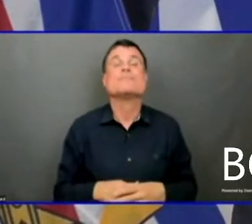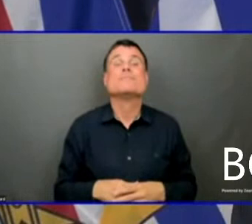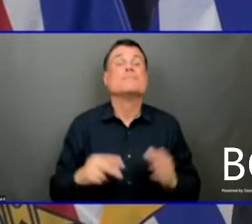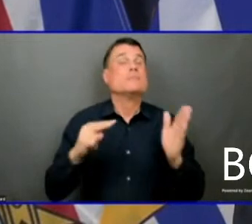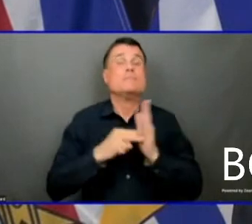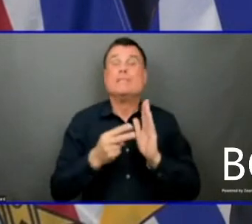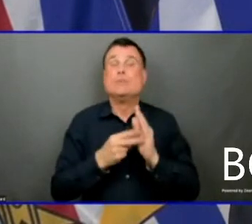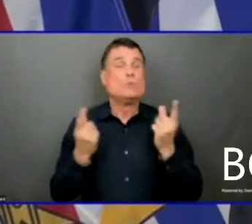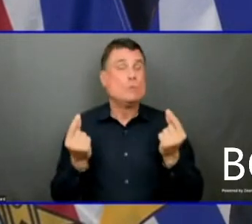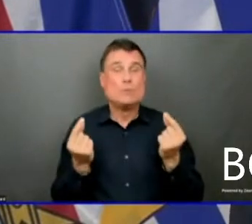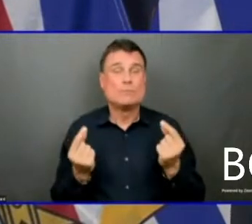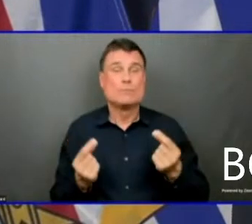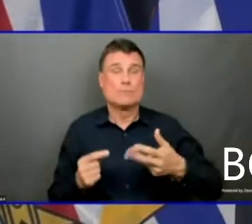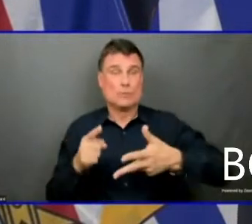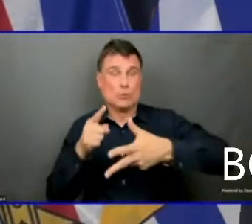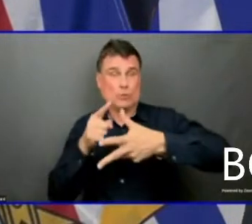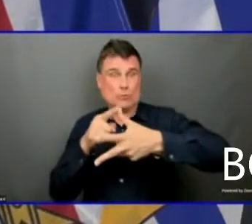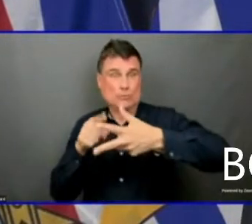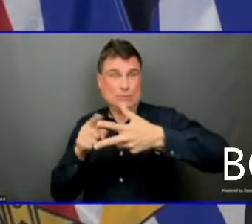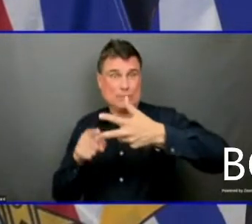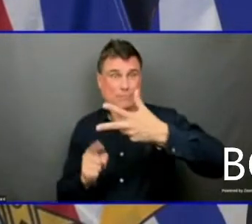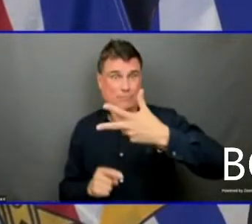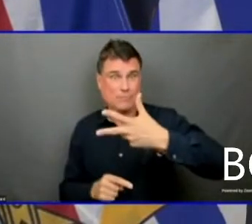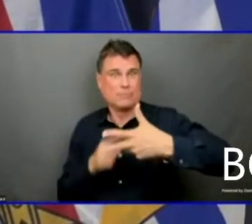各样活动啊，让他们先打。